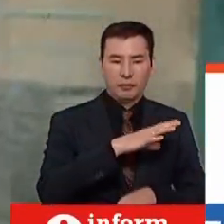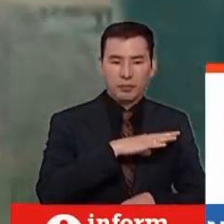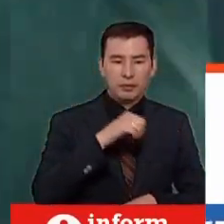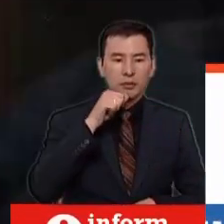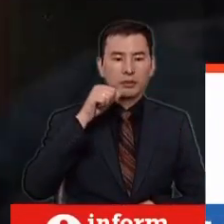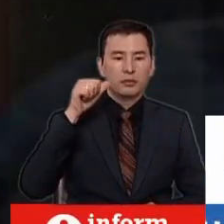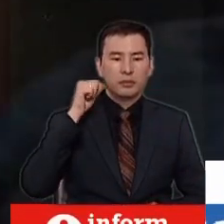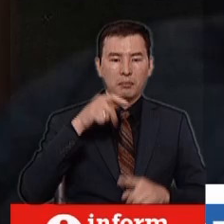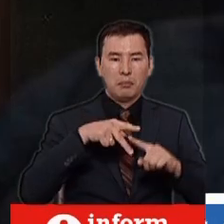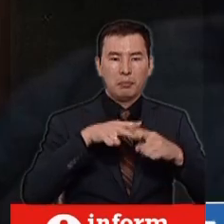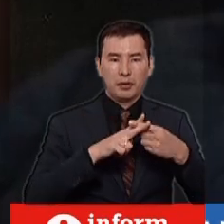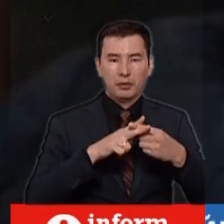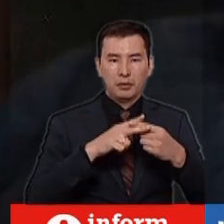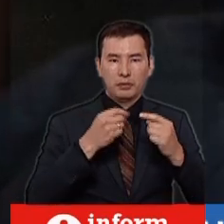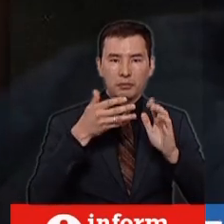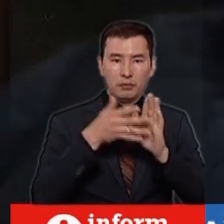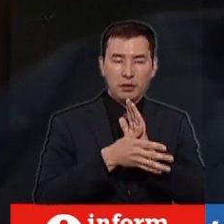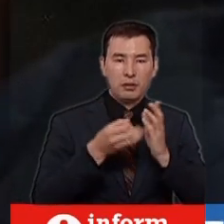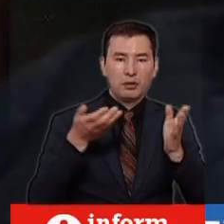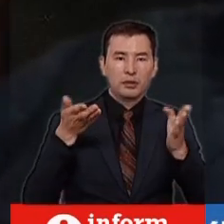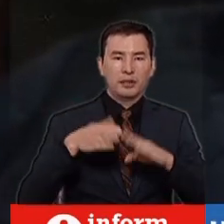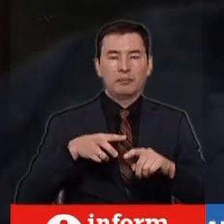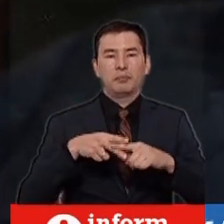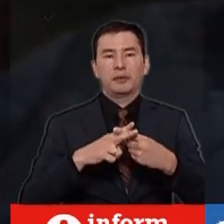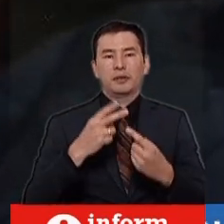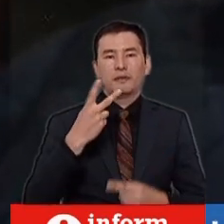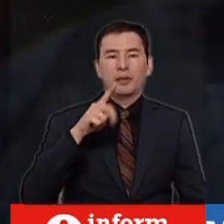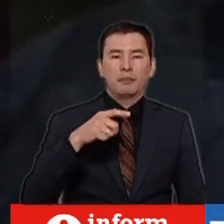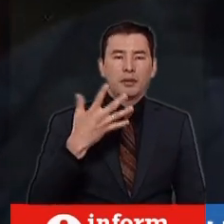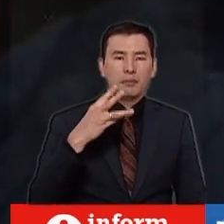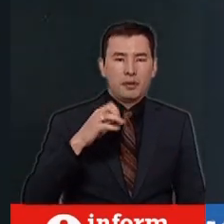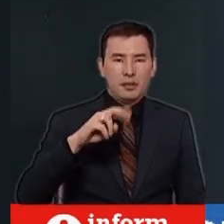қаржыландыруға жіберіледі екен. Бауыржан Жақсымбетов, Влад Шишко, Информбюро, Алматы.